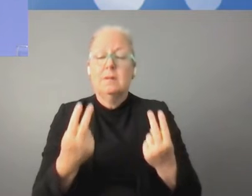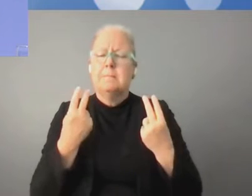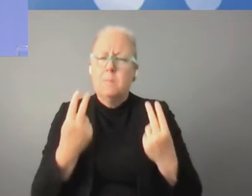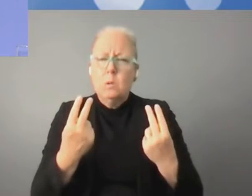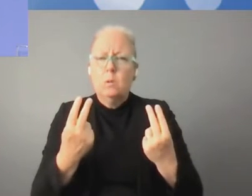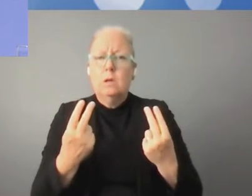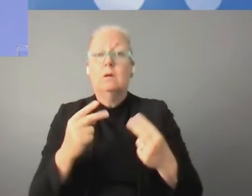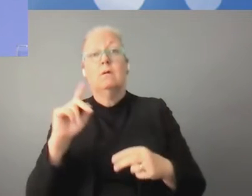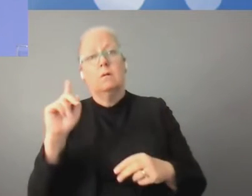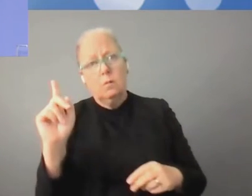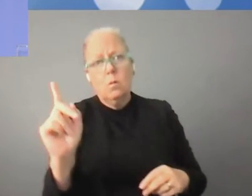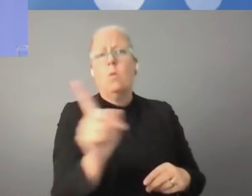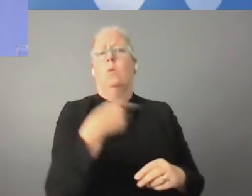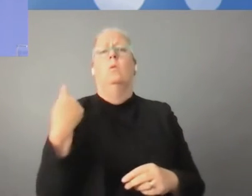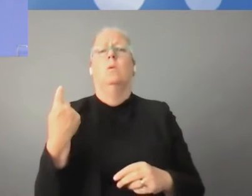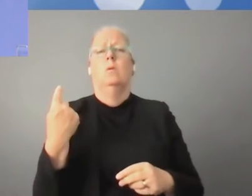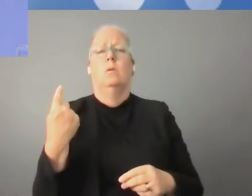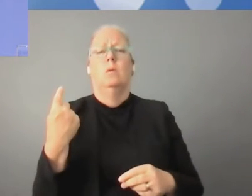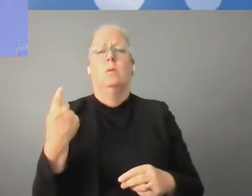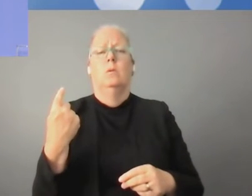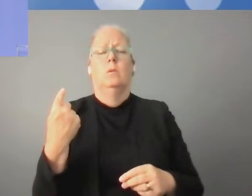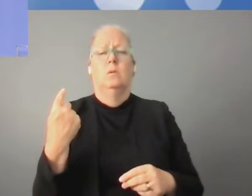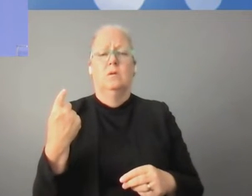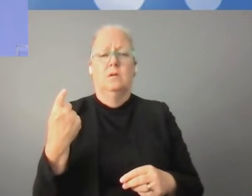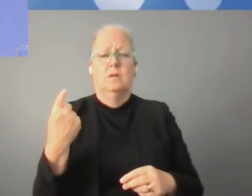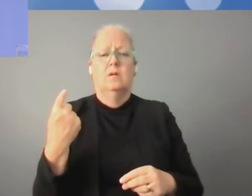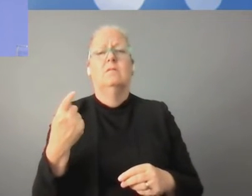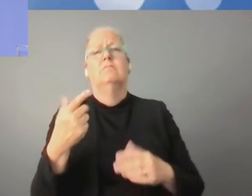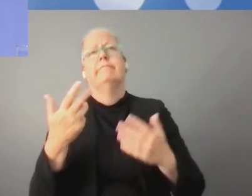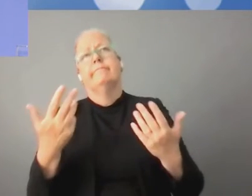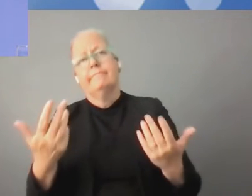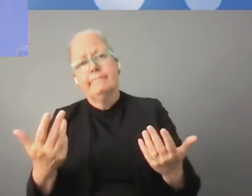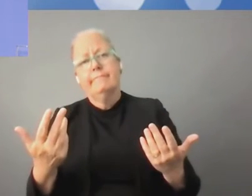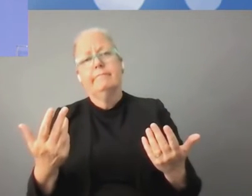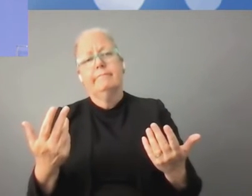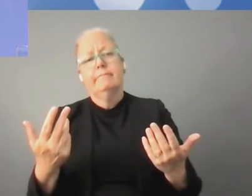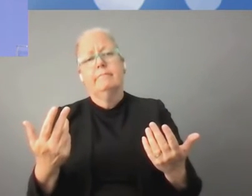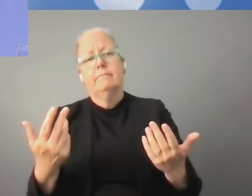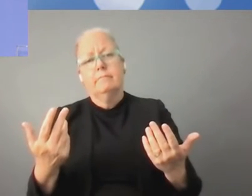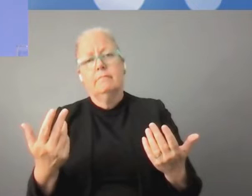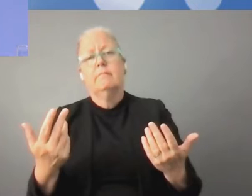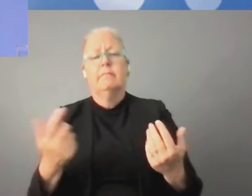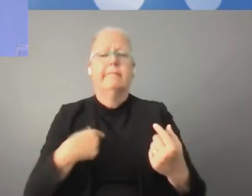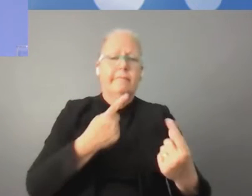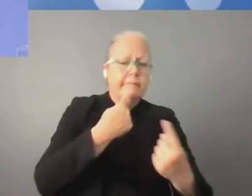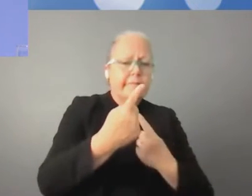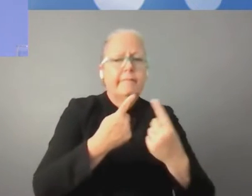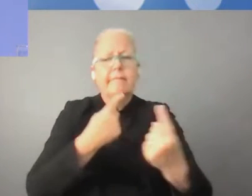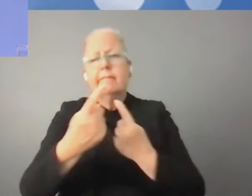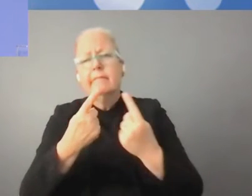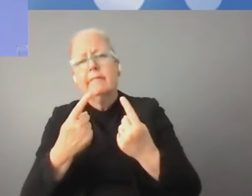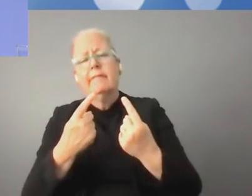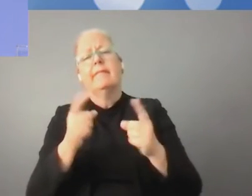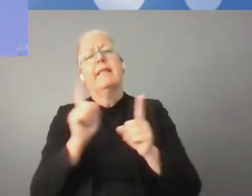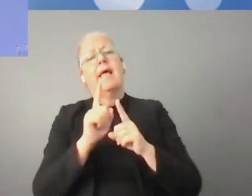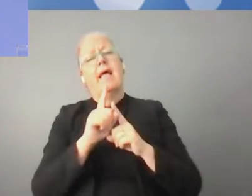идеями, и чтобы мы могли прийти со всем своим разнообразием и ценностями в тот мир, которые хотим